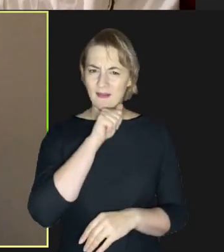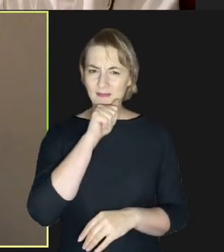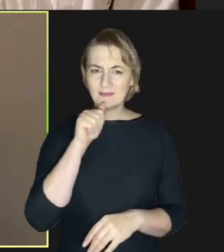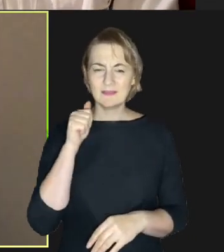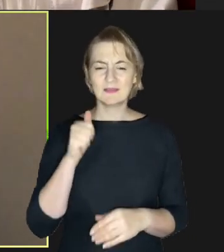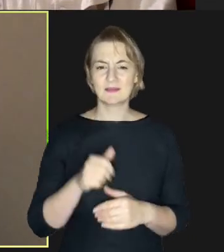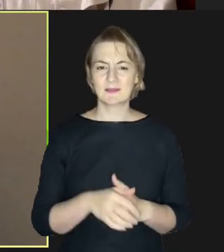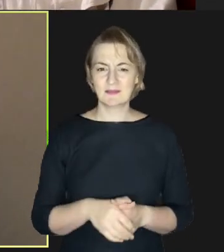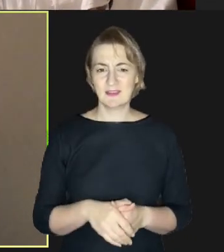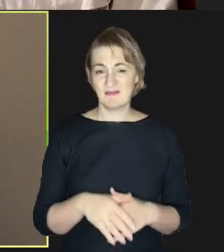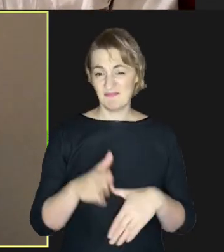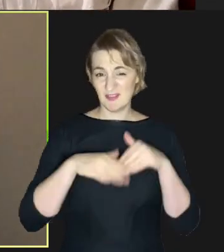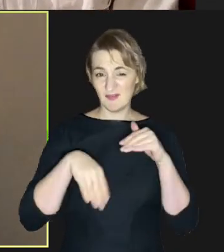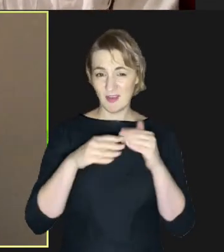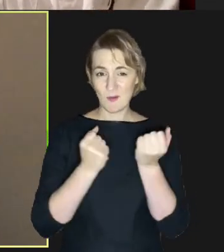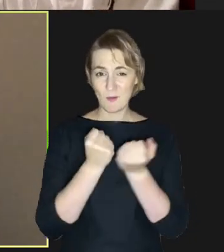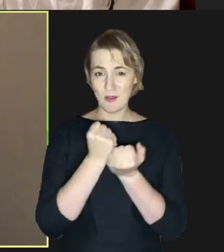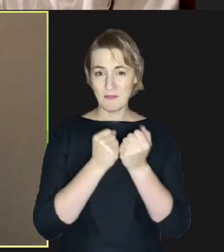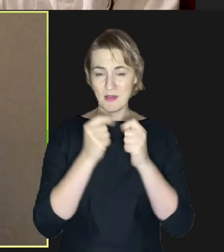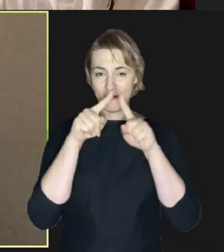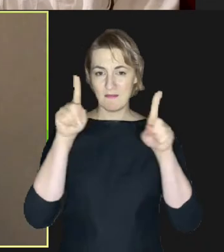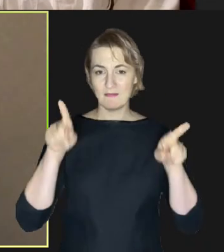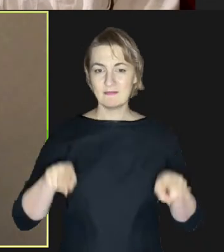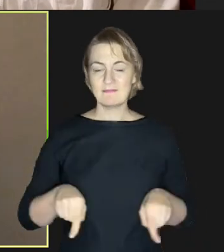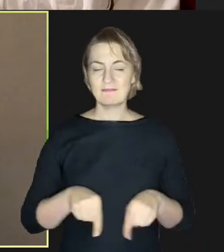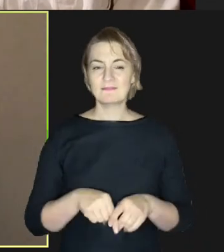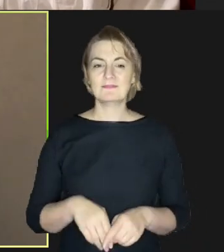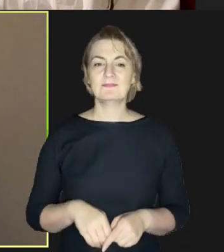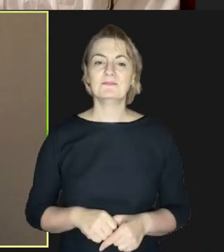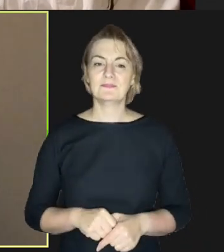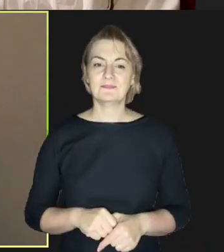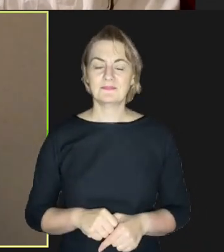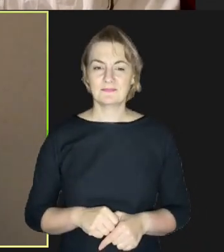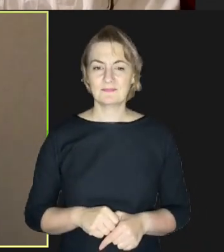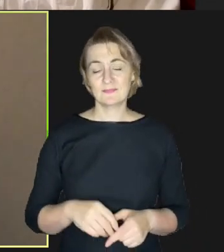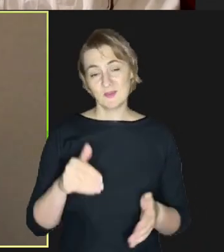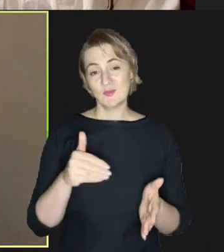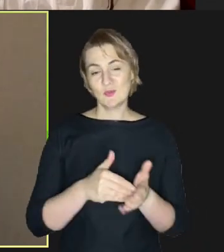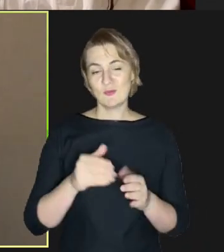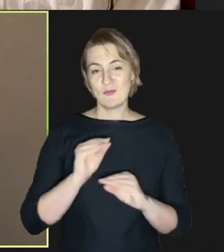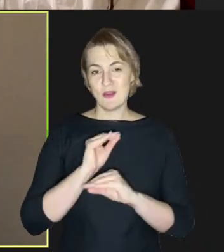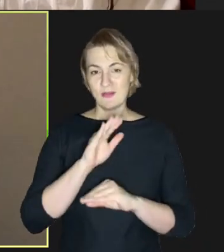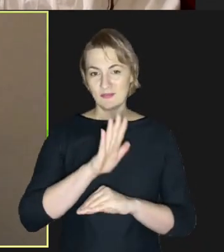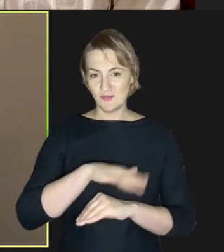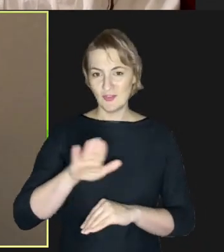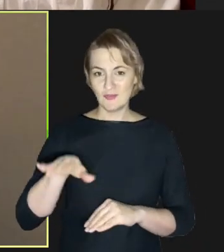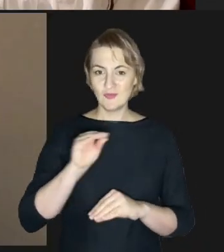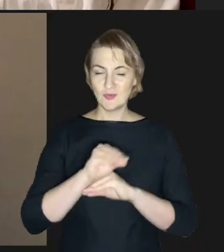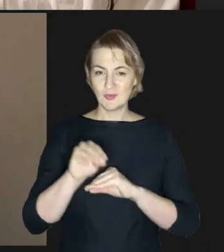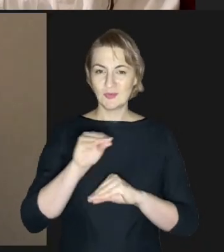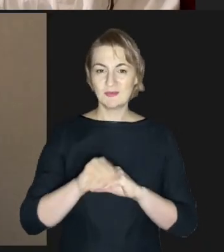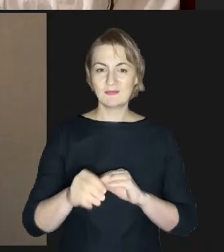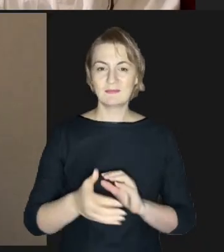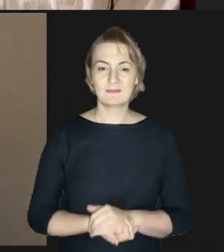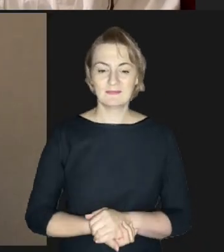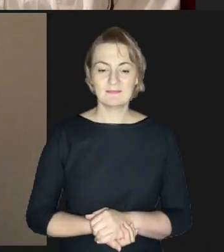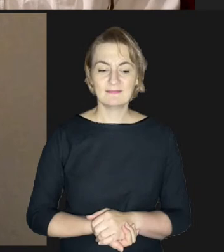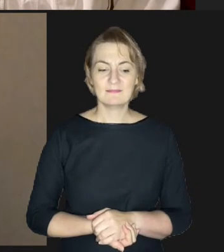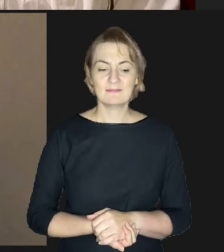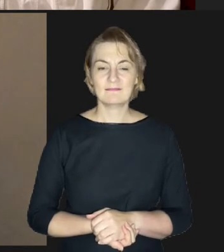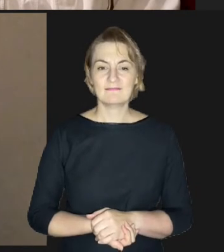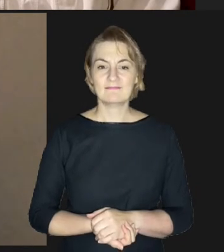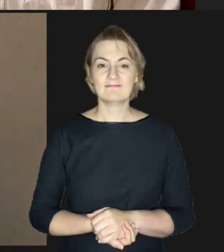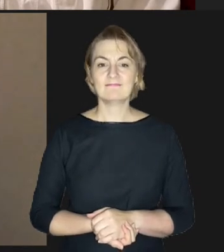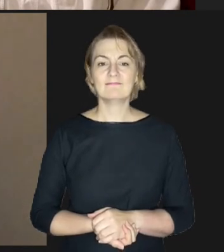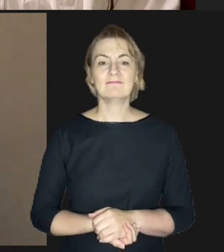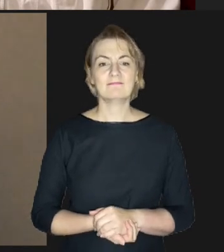za kartką papieru. I tak trzeba uczyć dzieci. Tam jest taki fragment, istnieć